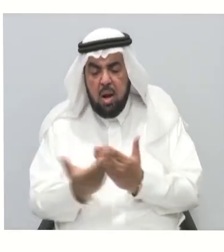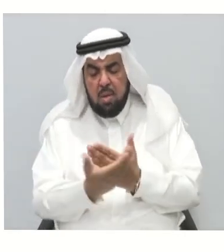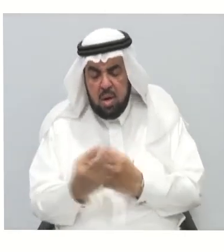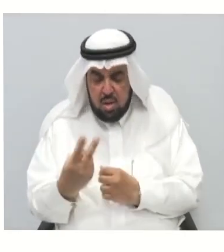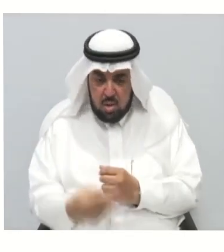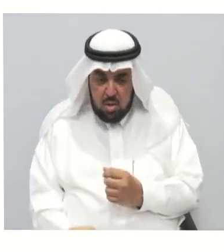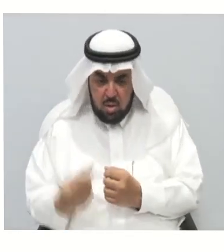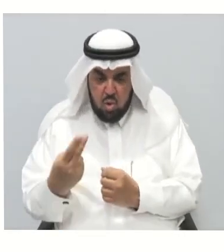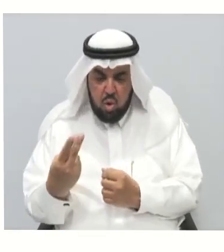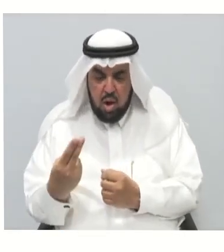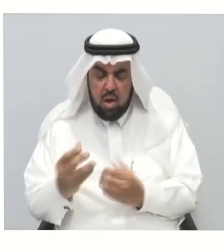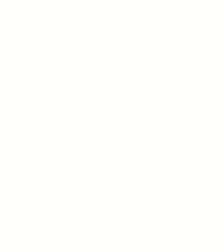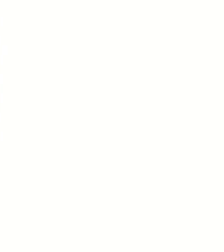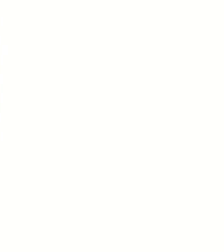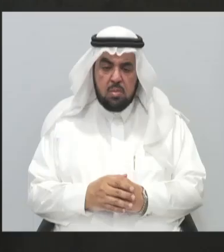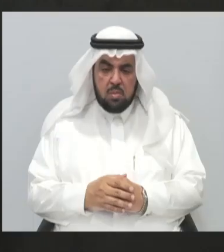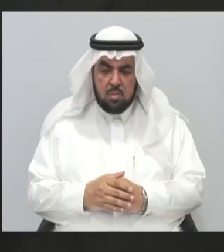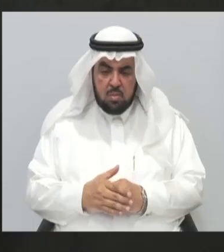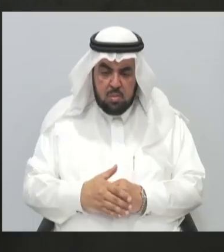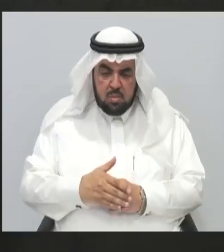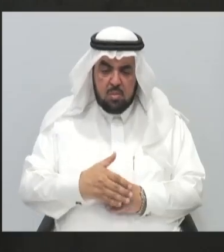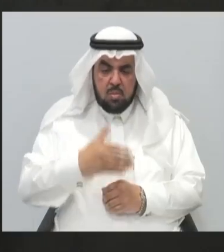نستخدمه يعتبر ثنائي الابعاد